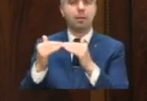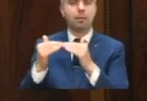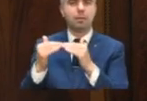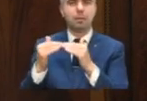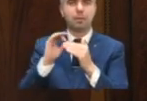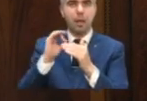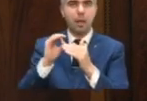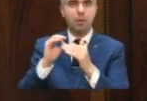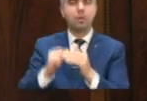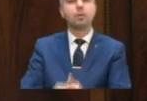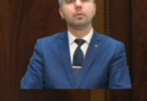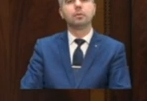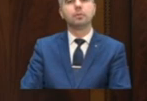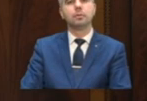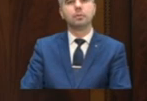كنقولوا